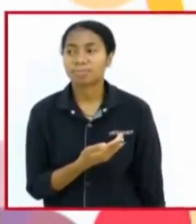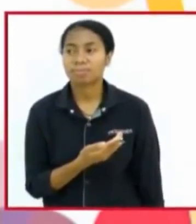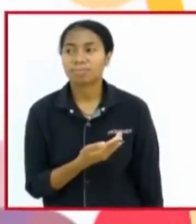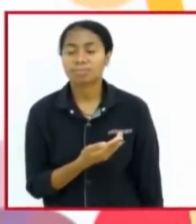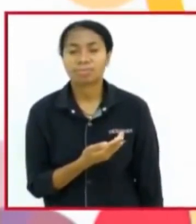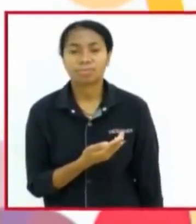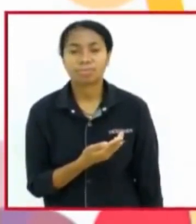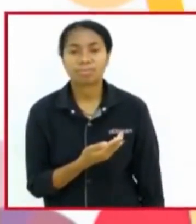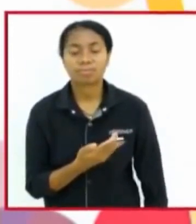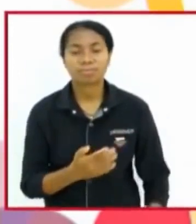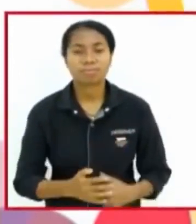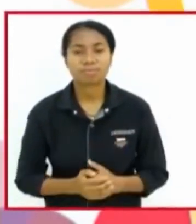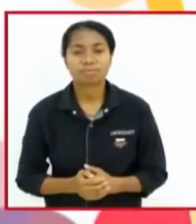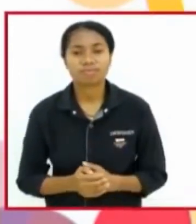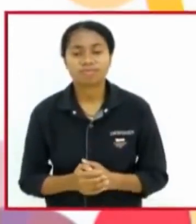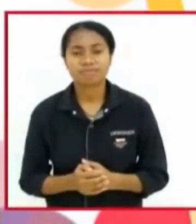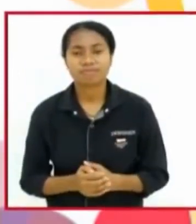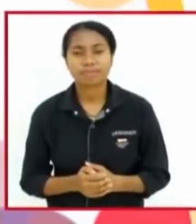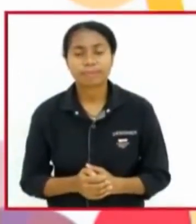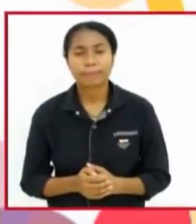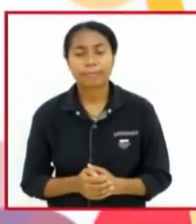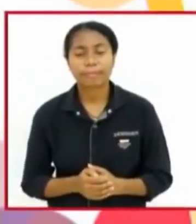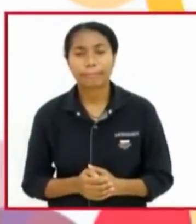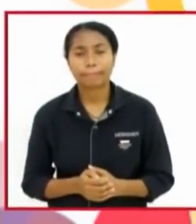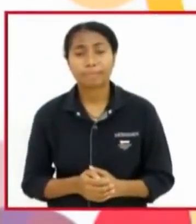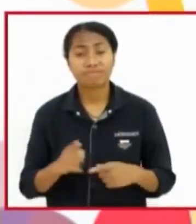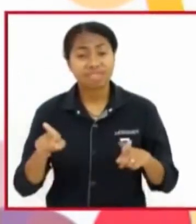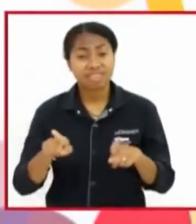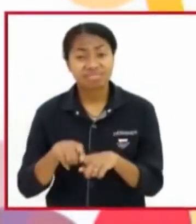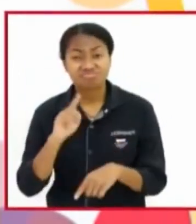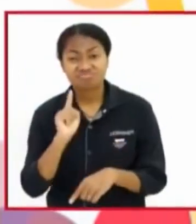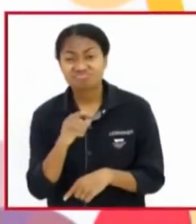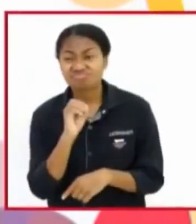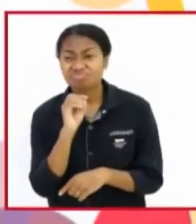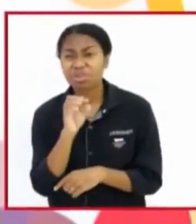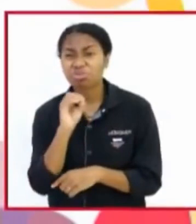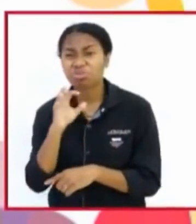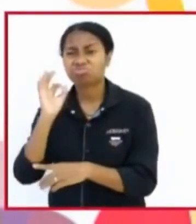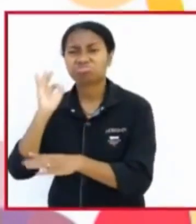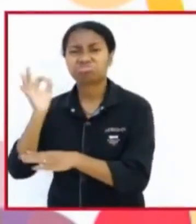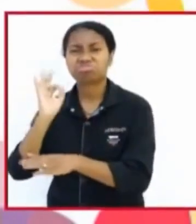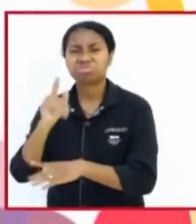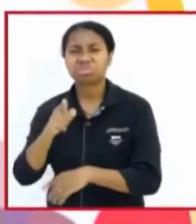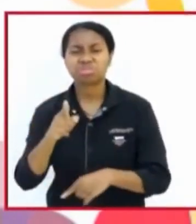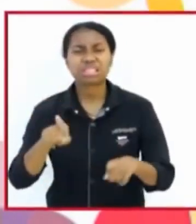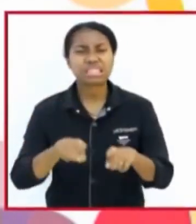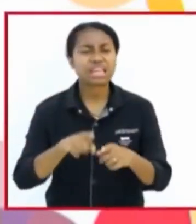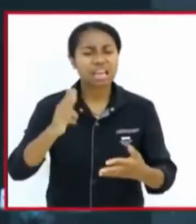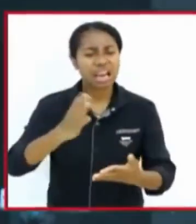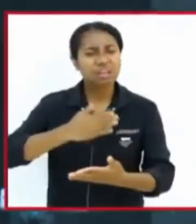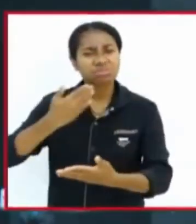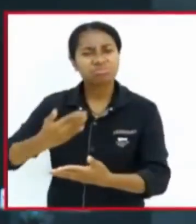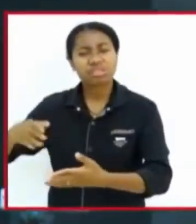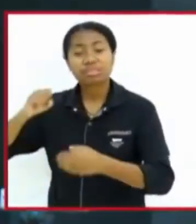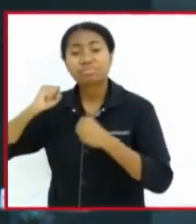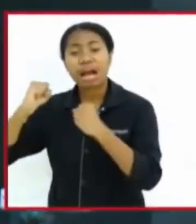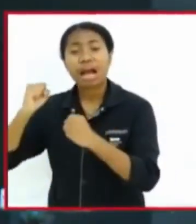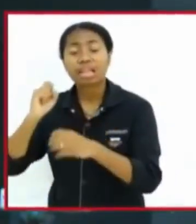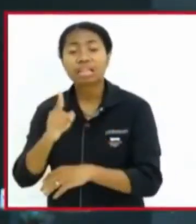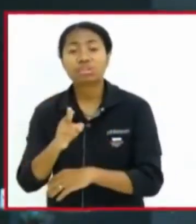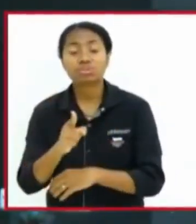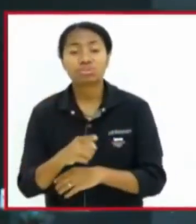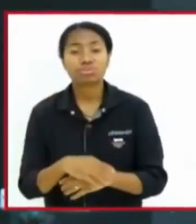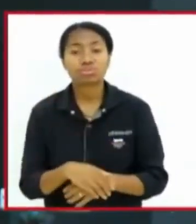keamanan padamu dengan pidato-pidato dan lagu-lagu penyemangat itu